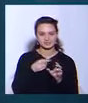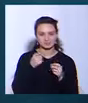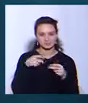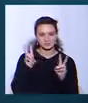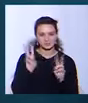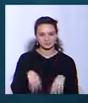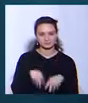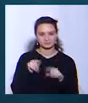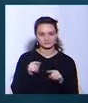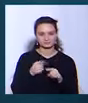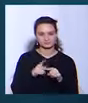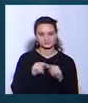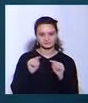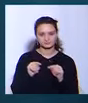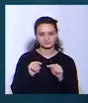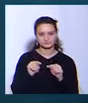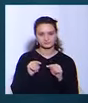მოწყობილობა, რომლის